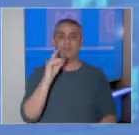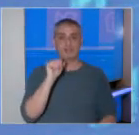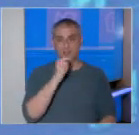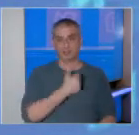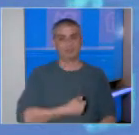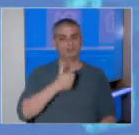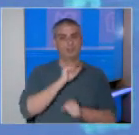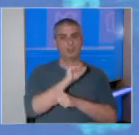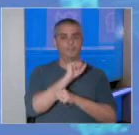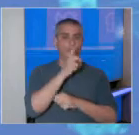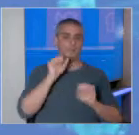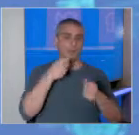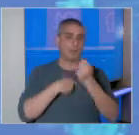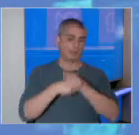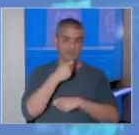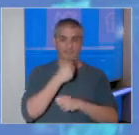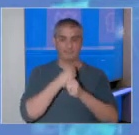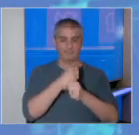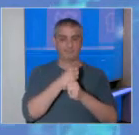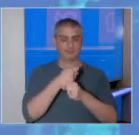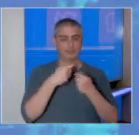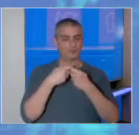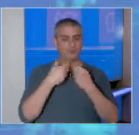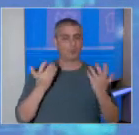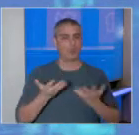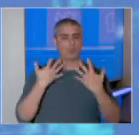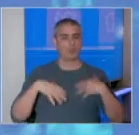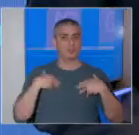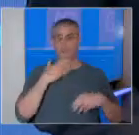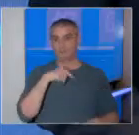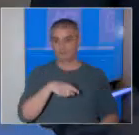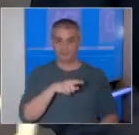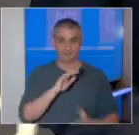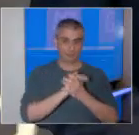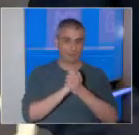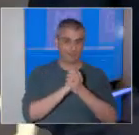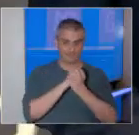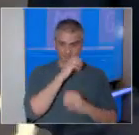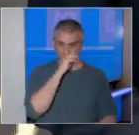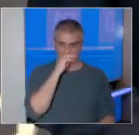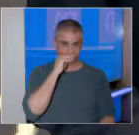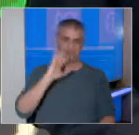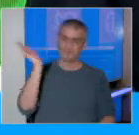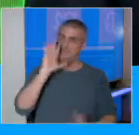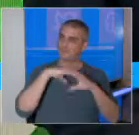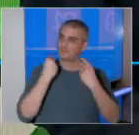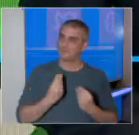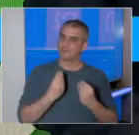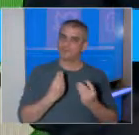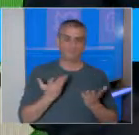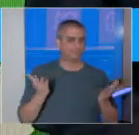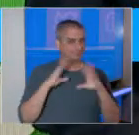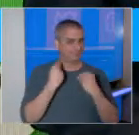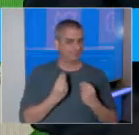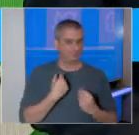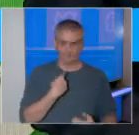מראשי מחאת בעלי העסקים ונציג התנועה לעידוד האופנה בישראל. שלום, דני. אהלן, ערב טוב. ערב